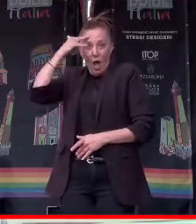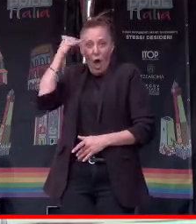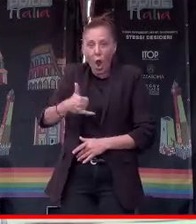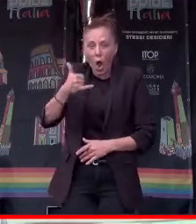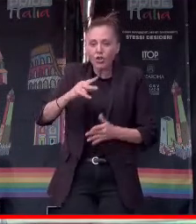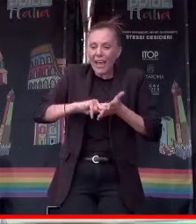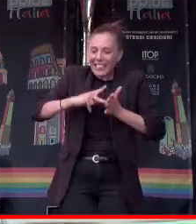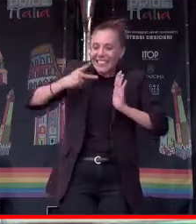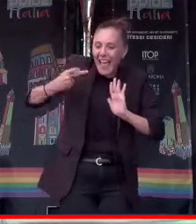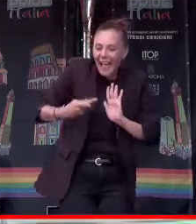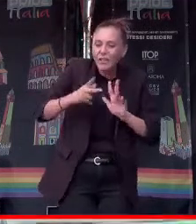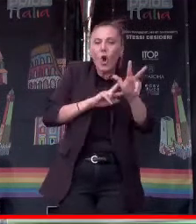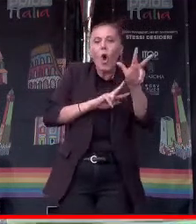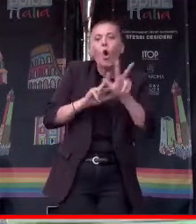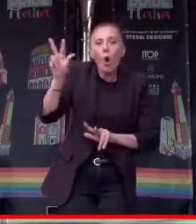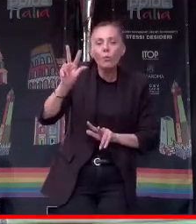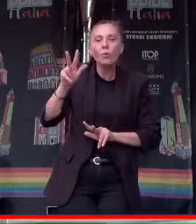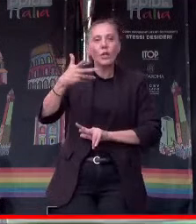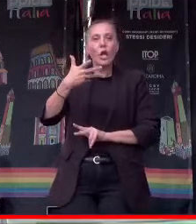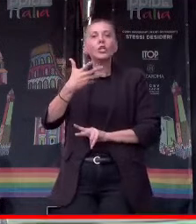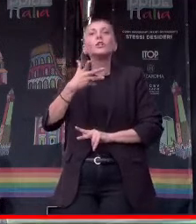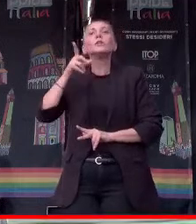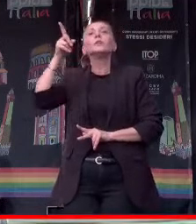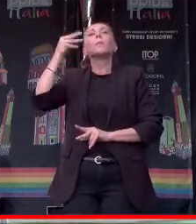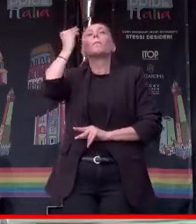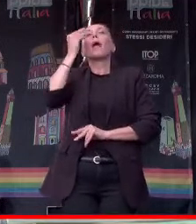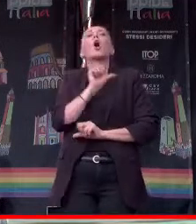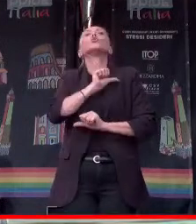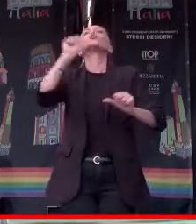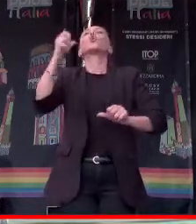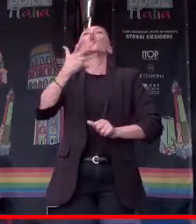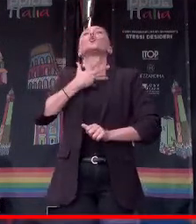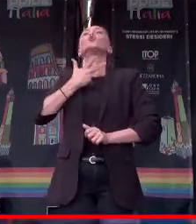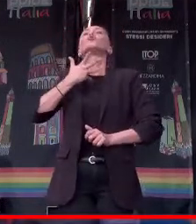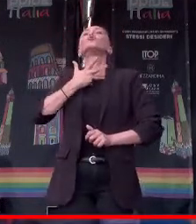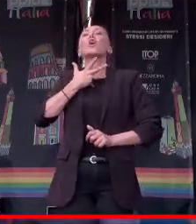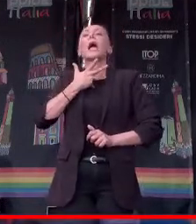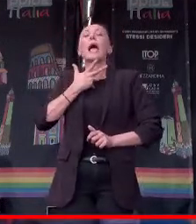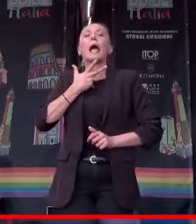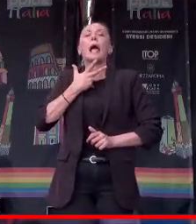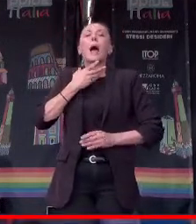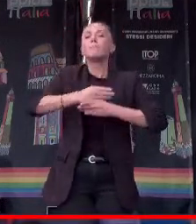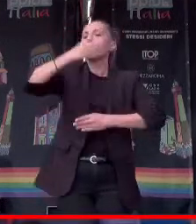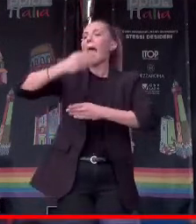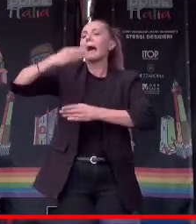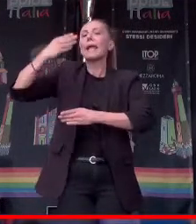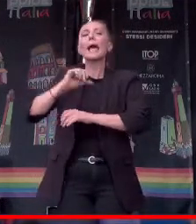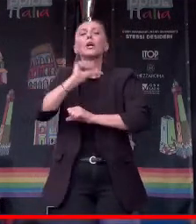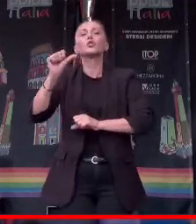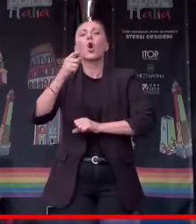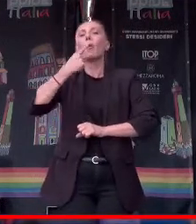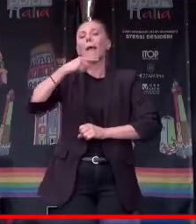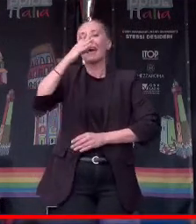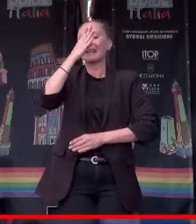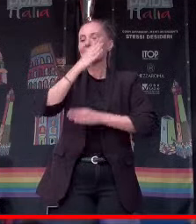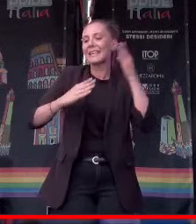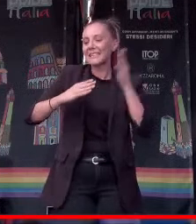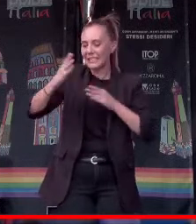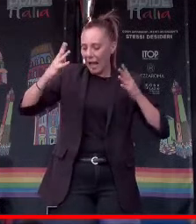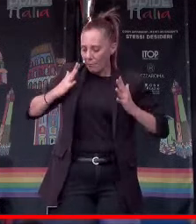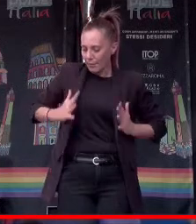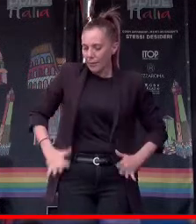dei tecnici del comune esistono solo le barriere per disabilità motorie, disabilità sensoriali e cognitive non